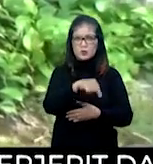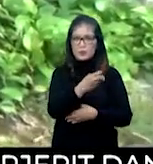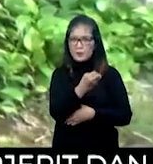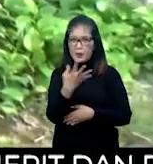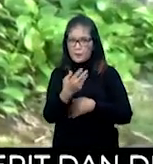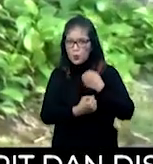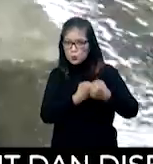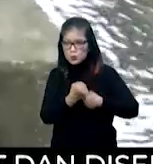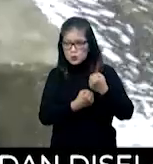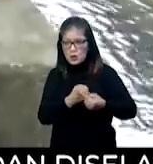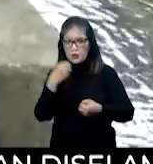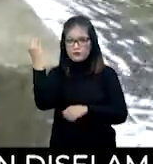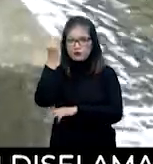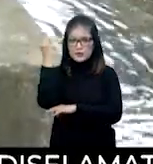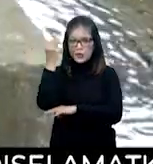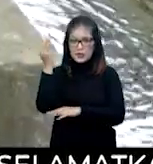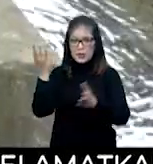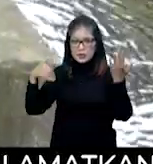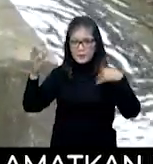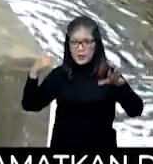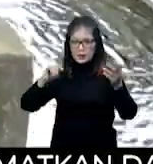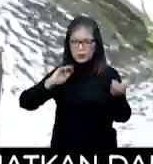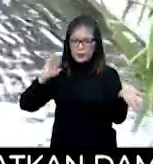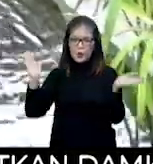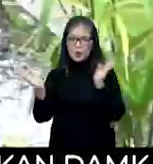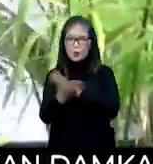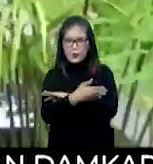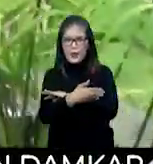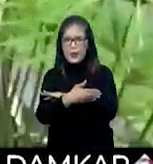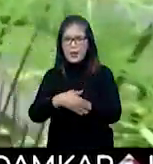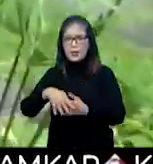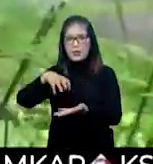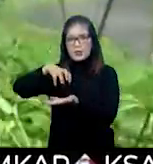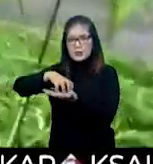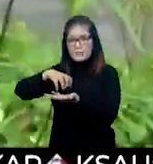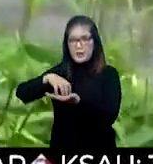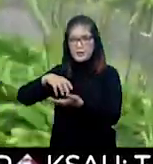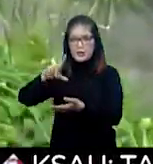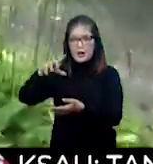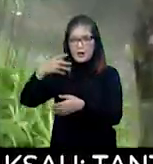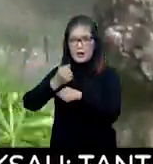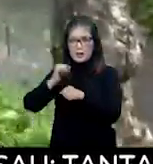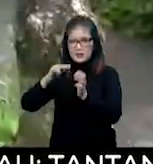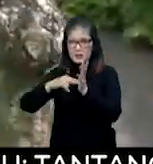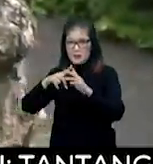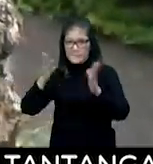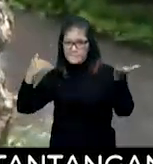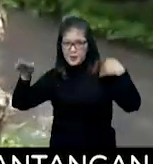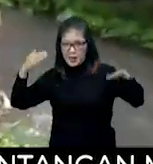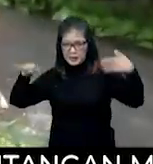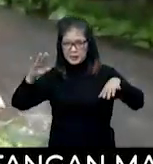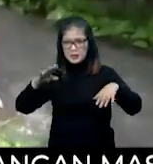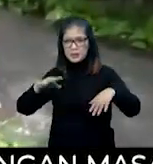pariwisata di Bali salah satu pengelola hotel di kawasan Legian Bali mengaku sejak kebijakan ini diumumkan oleh Gubernur Bali